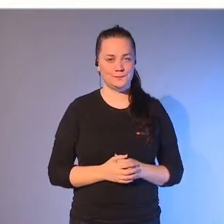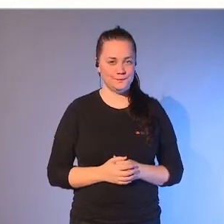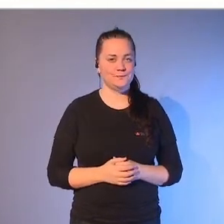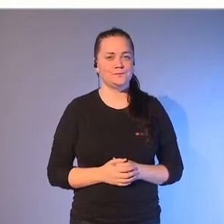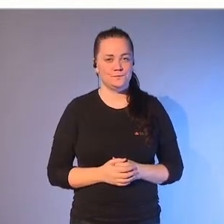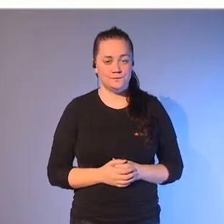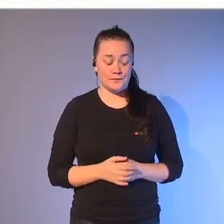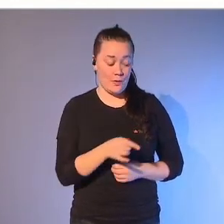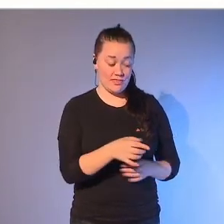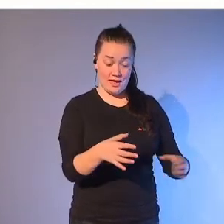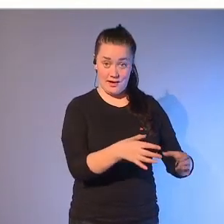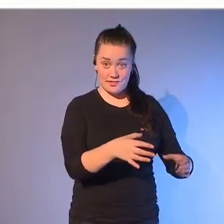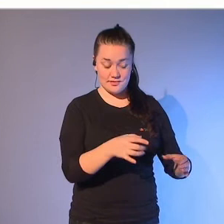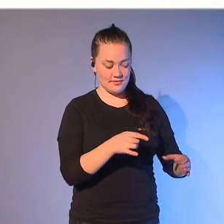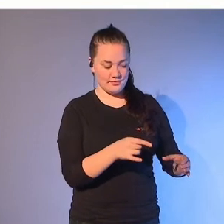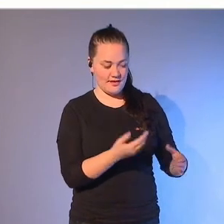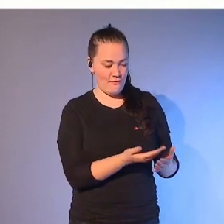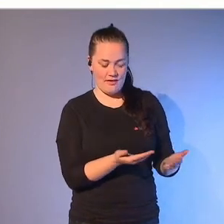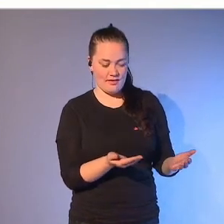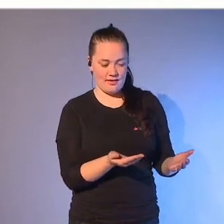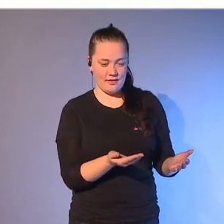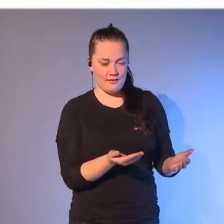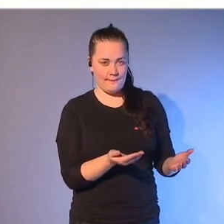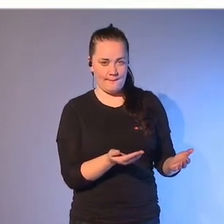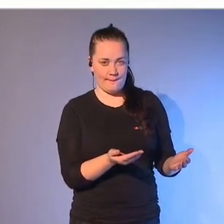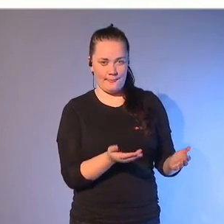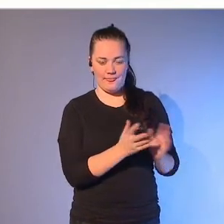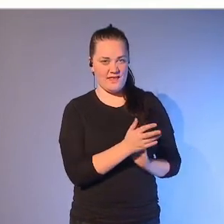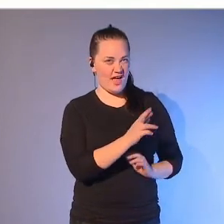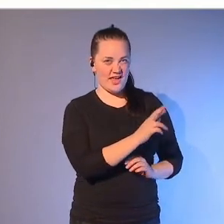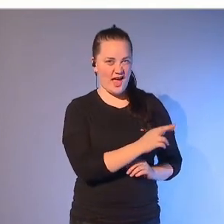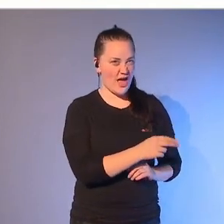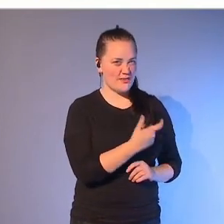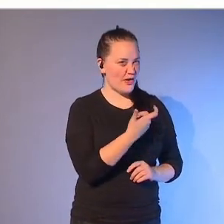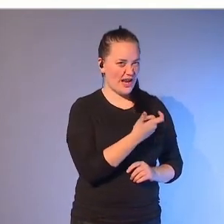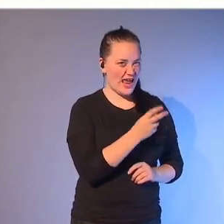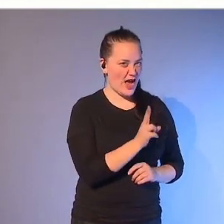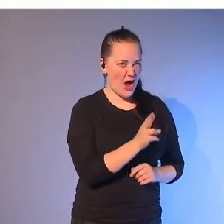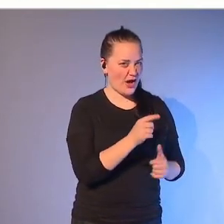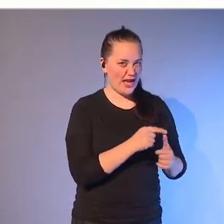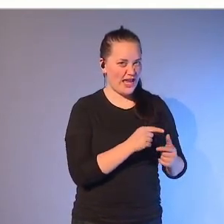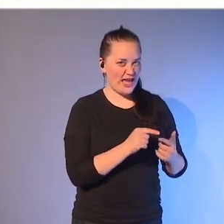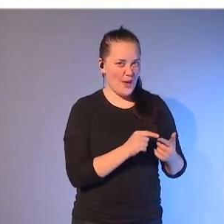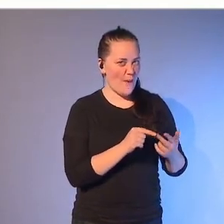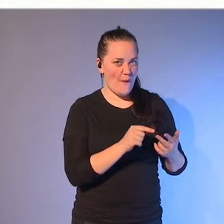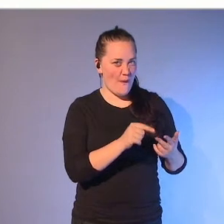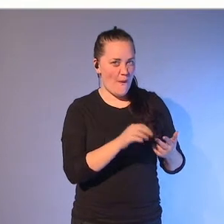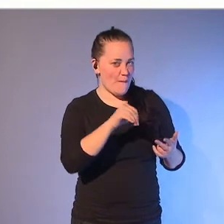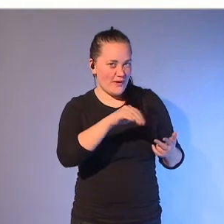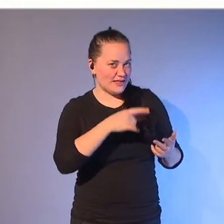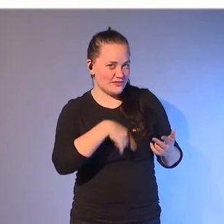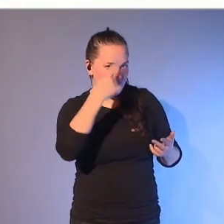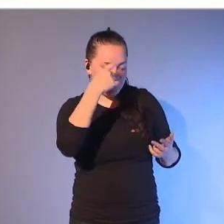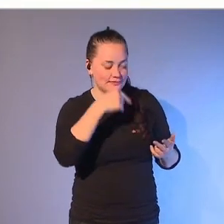Og i klassen her så var det ikke Raimond og Glenn Harry og Morgan, men det var Kristine. Og